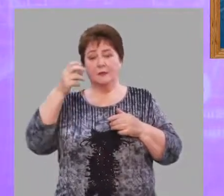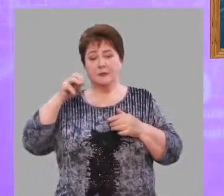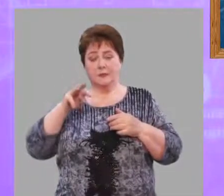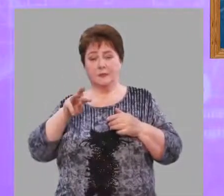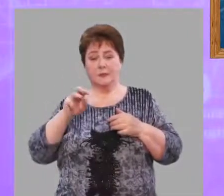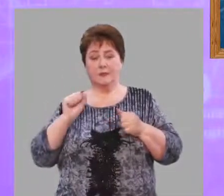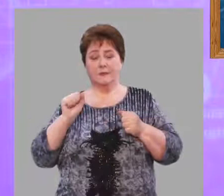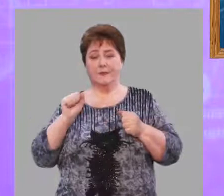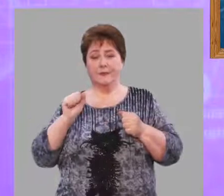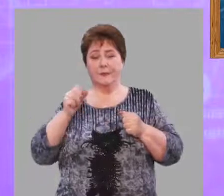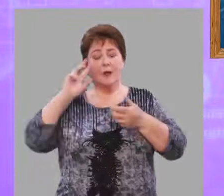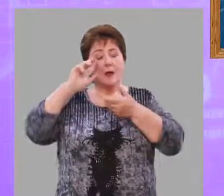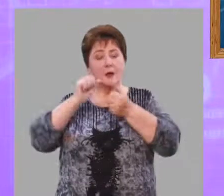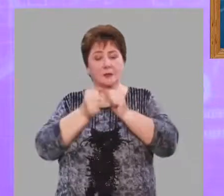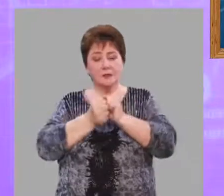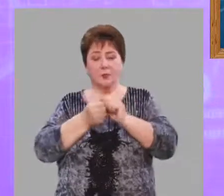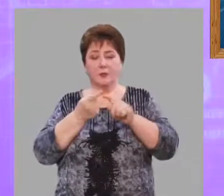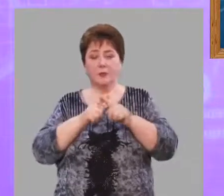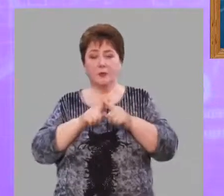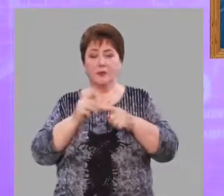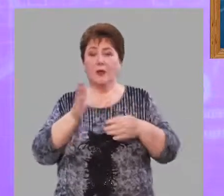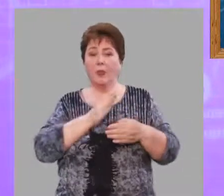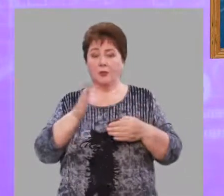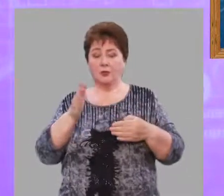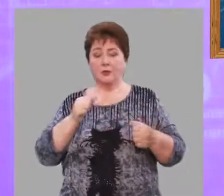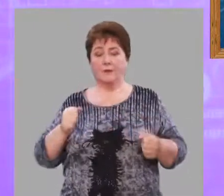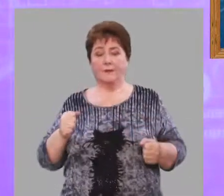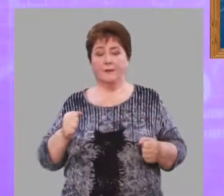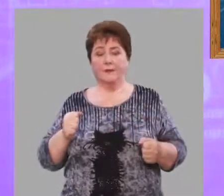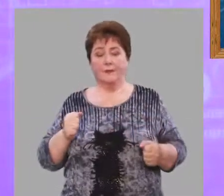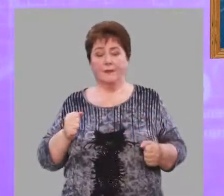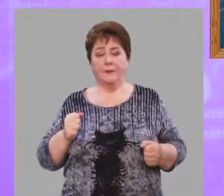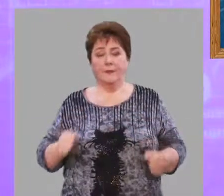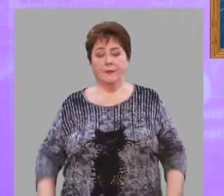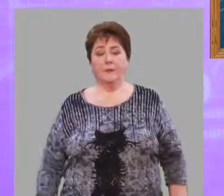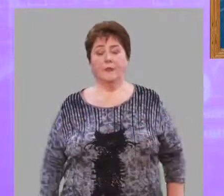дециметрам. Запомните это соотношение.